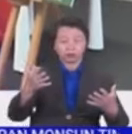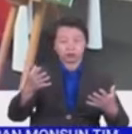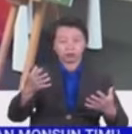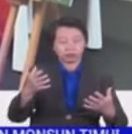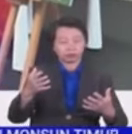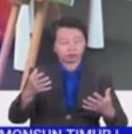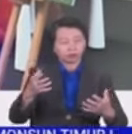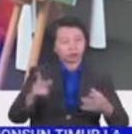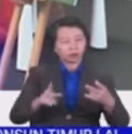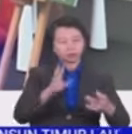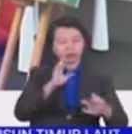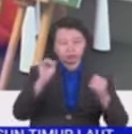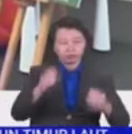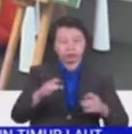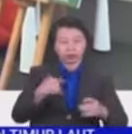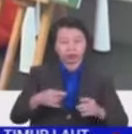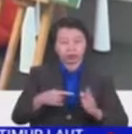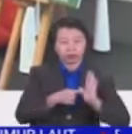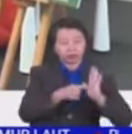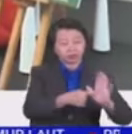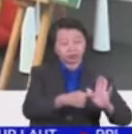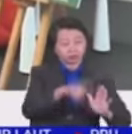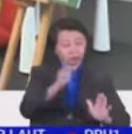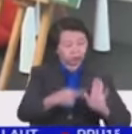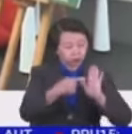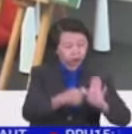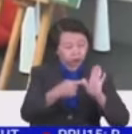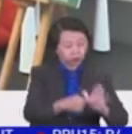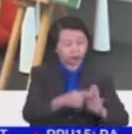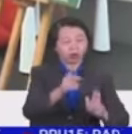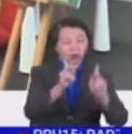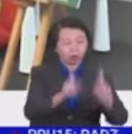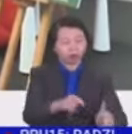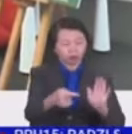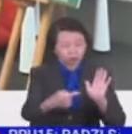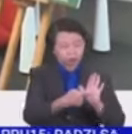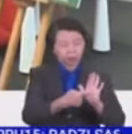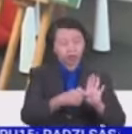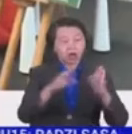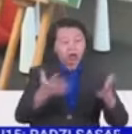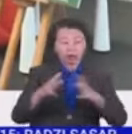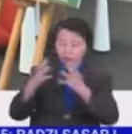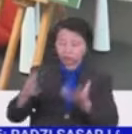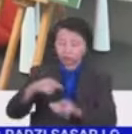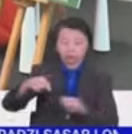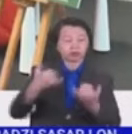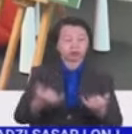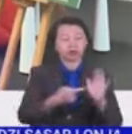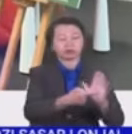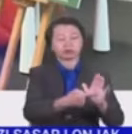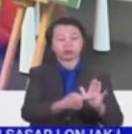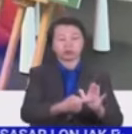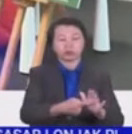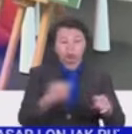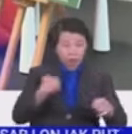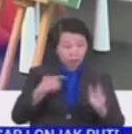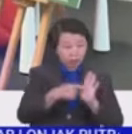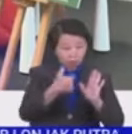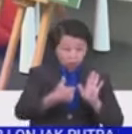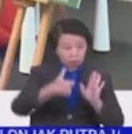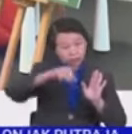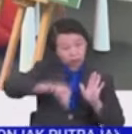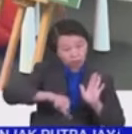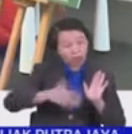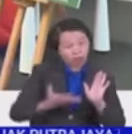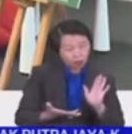kata macam exposure. Kita kena expose ke orang macam mana alam sekitar kita sekarang. Adakah dalam keadaan